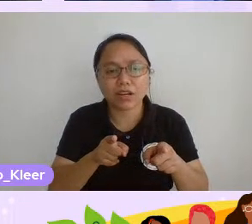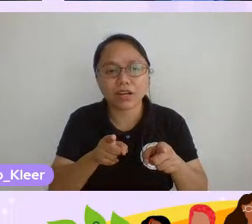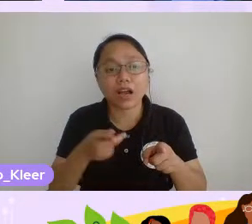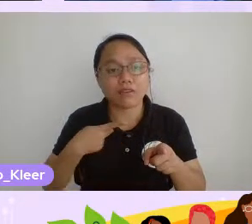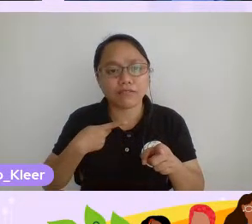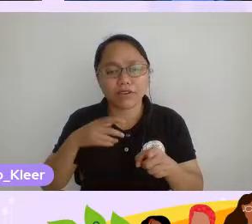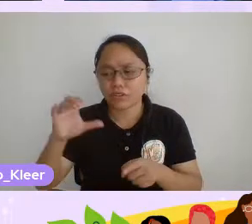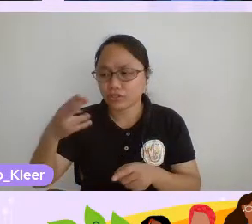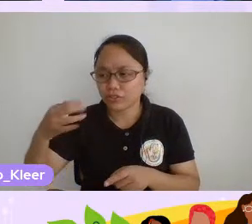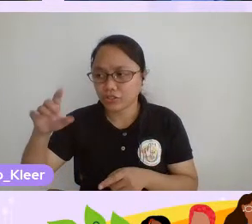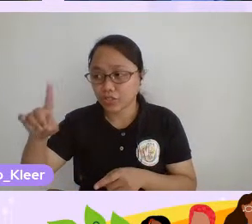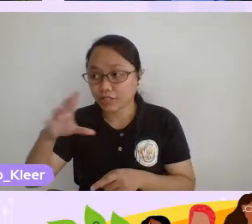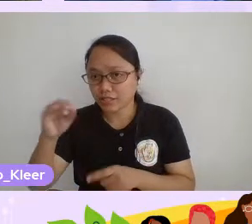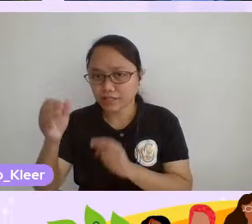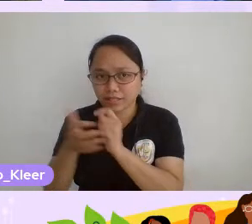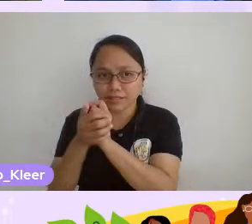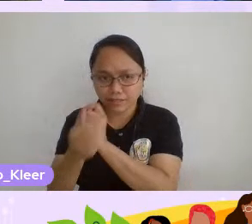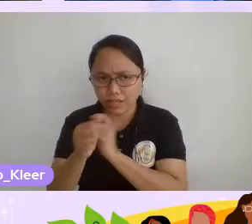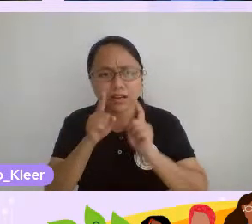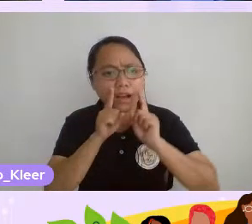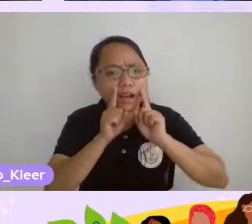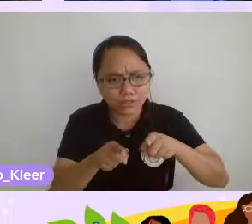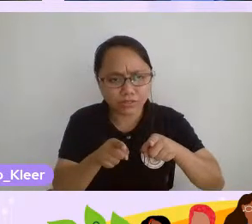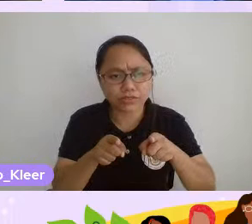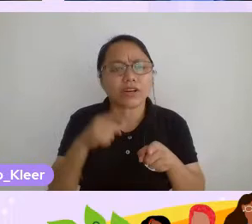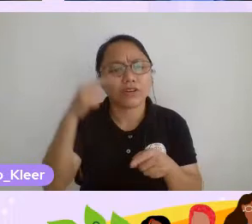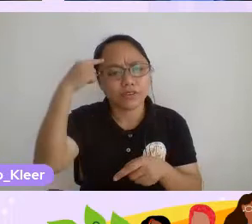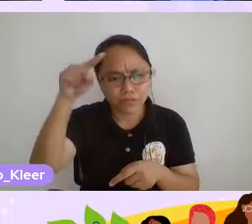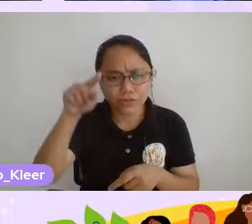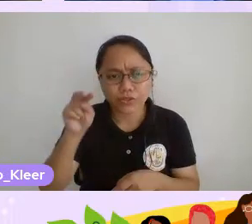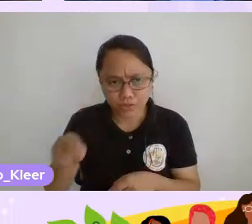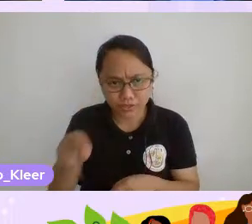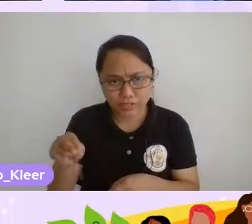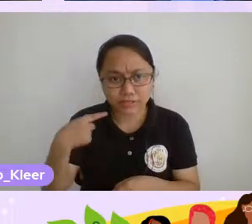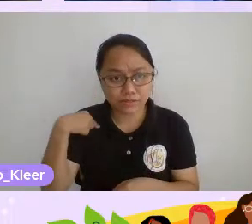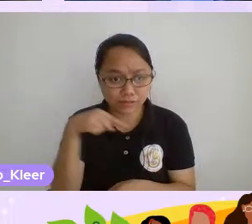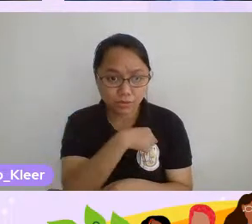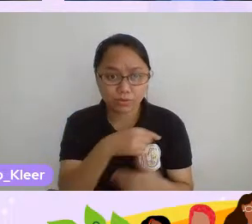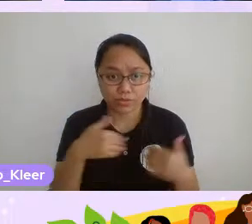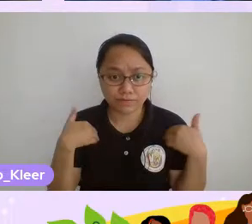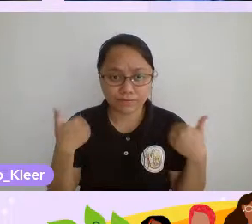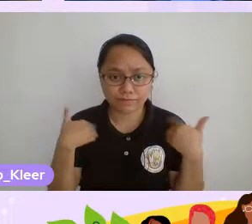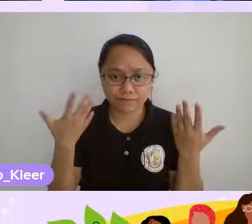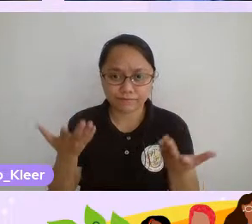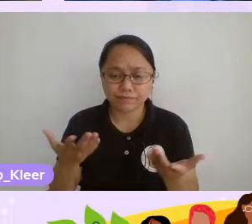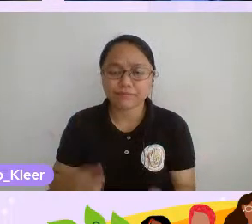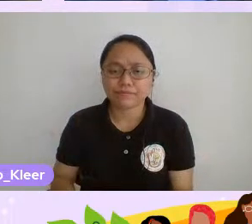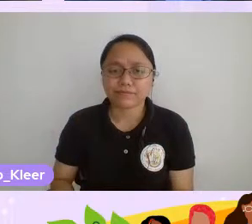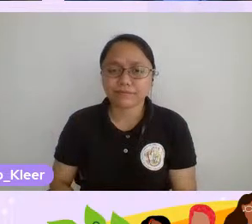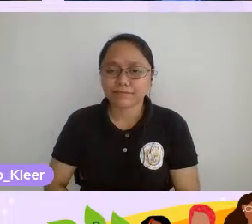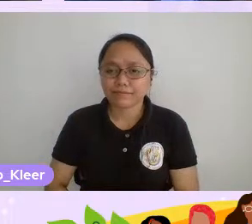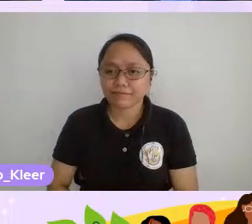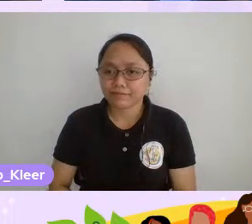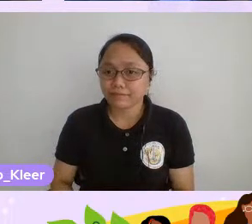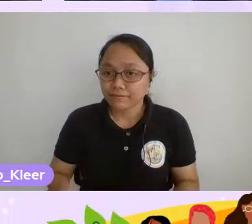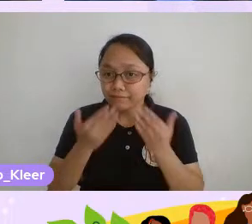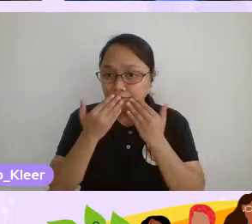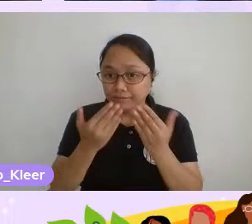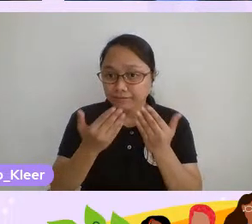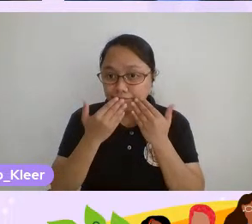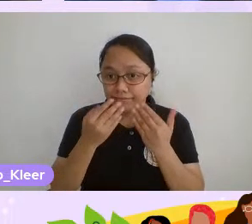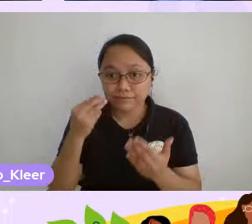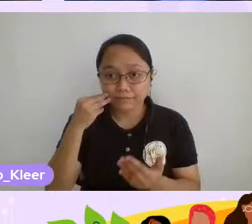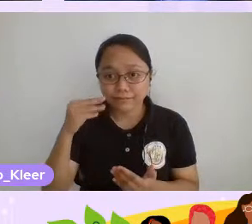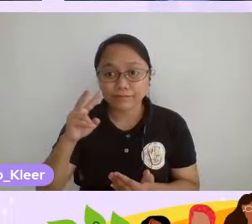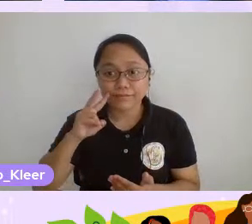pangangailangan at availability din ng ating facilities. Ayun. Siguro thank you po, Miss Vange, no? Yes